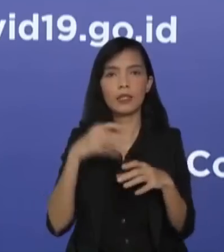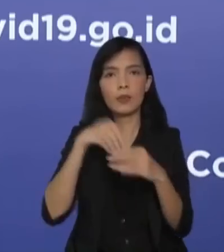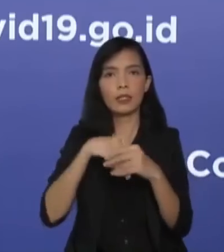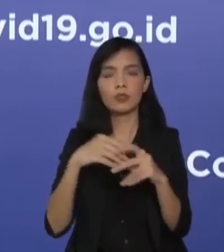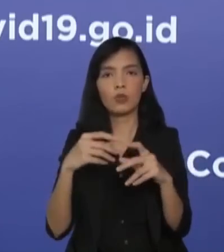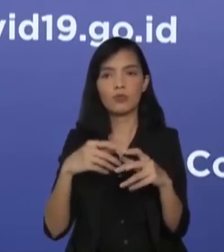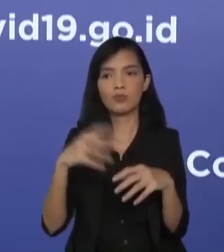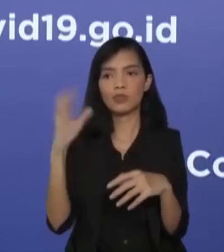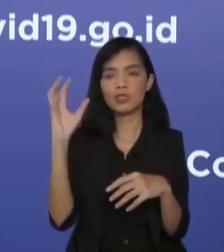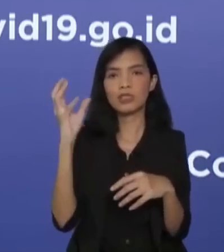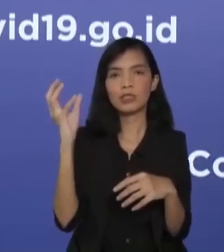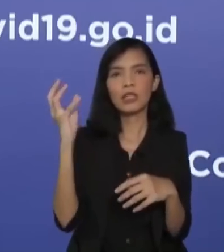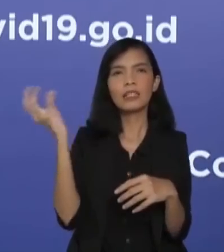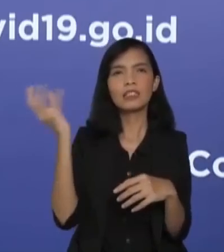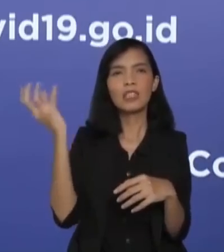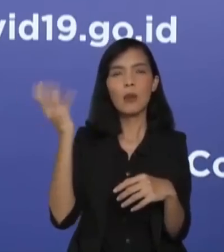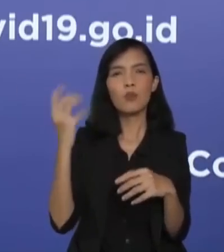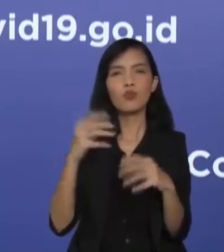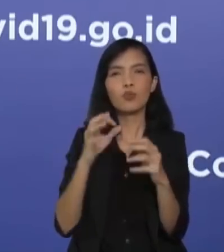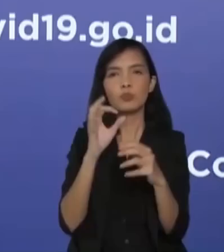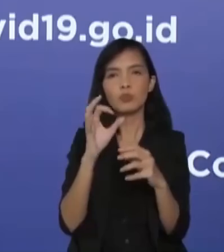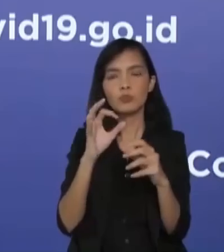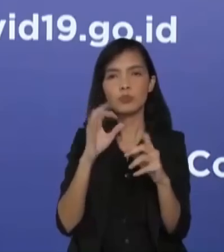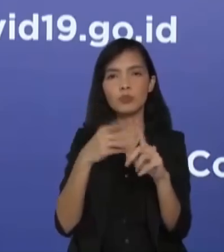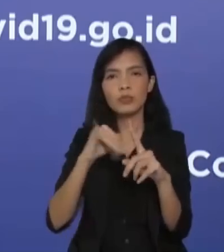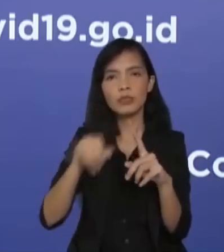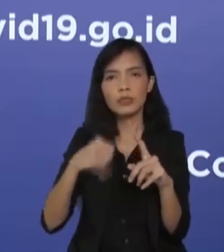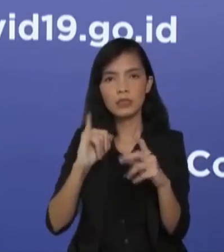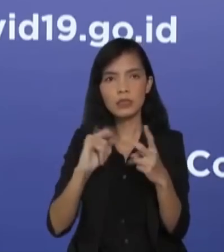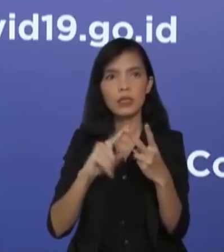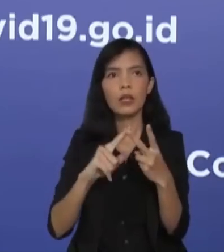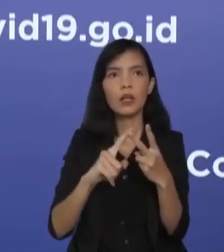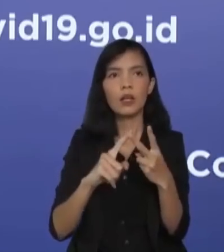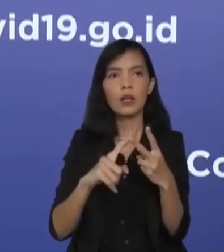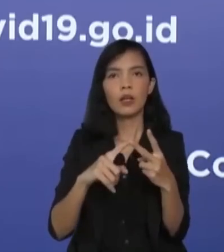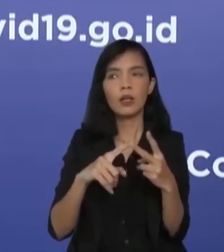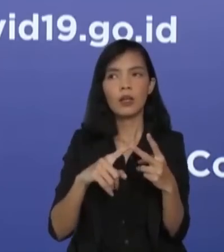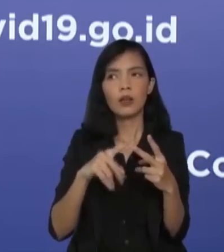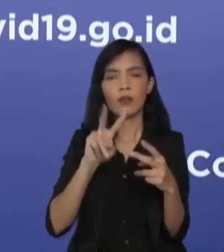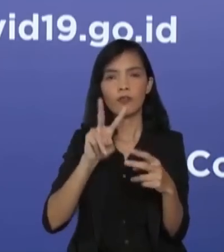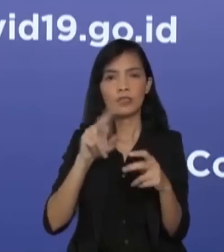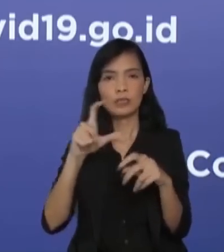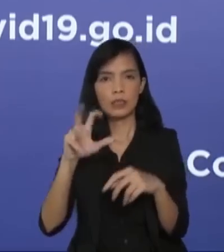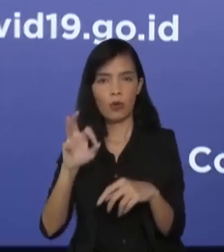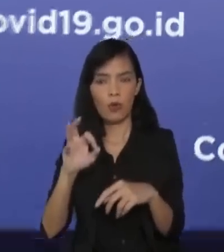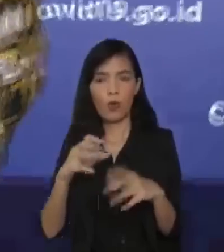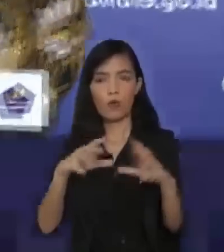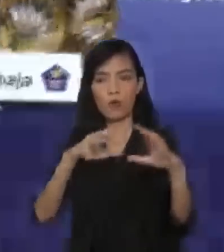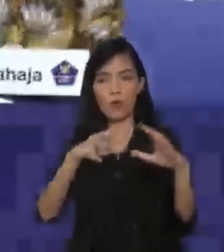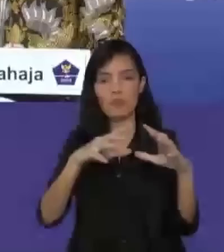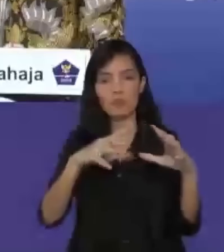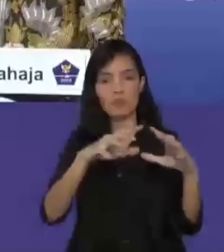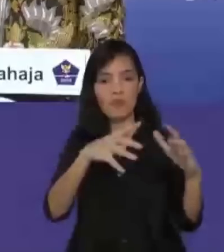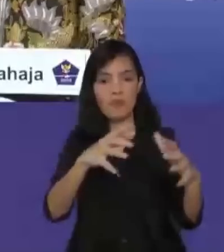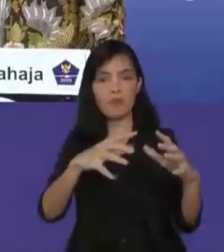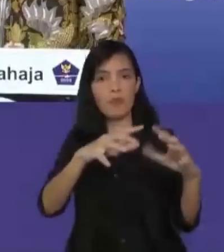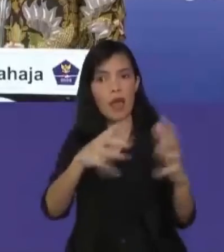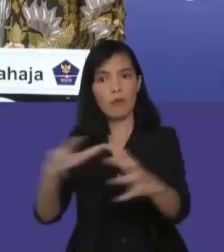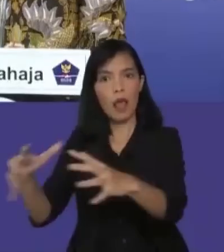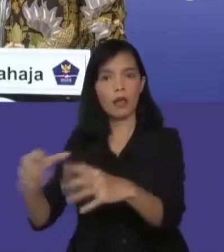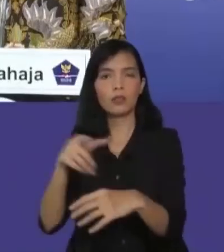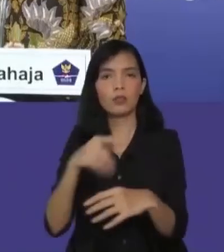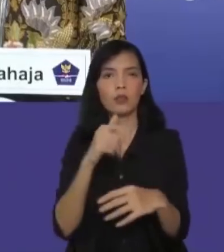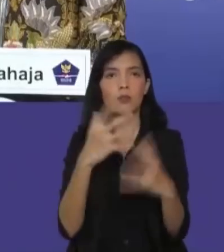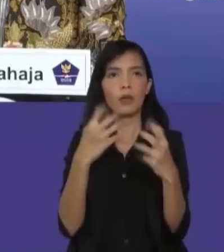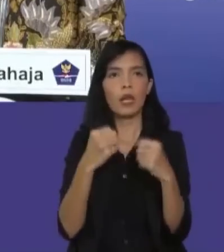jambu biji, dan kemudian juga virgin coconut oil. Nah, dari bahan-bahan tersebut kami harapkan kita